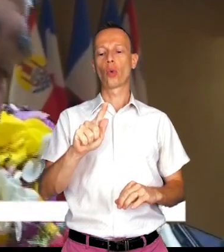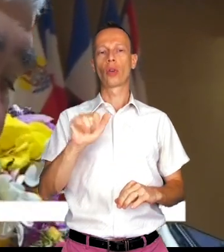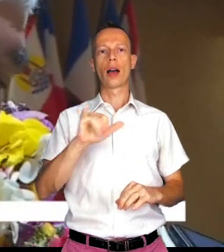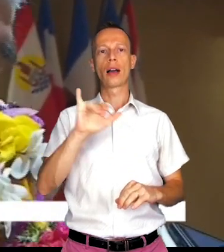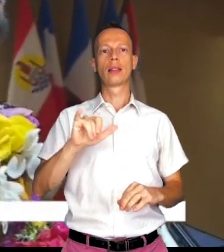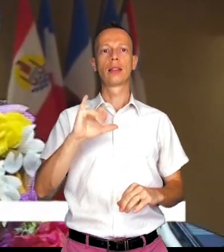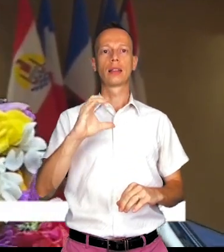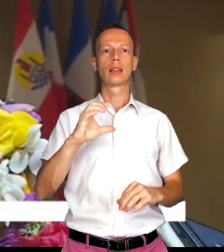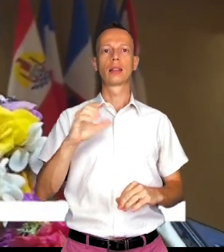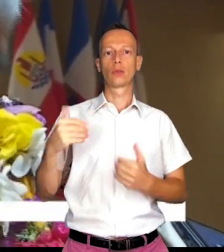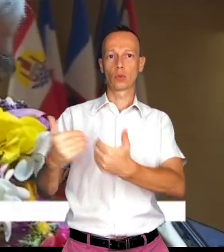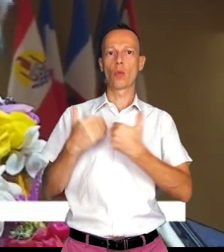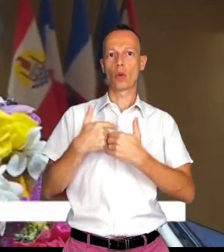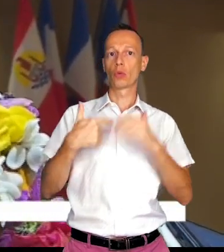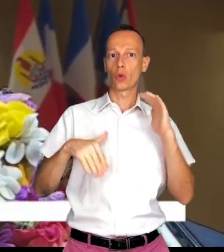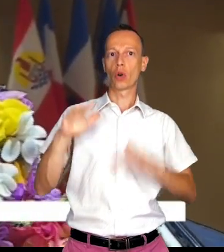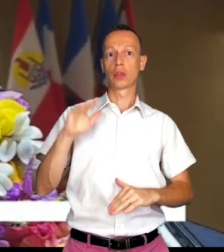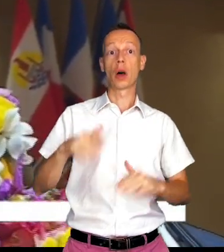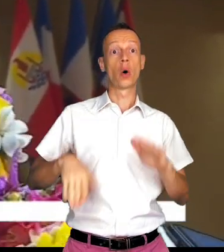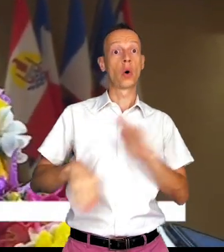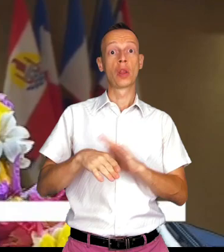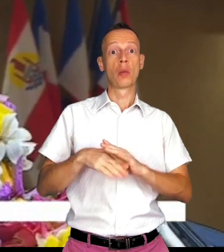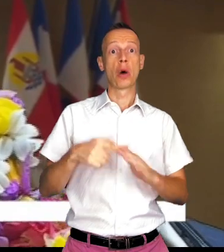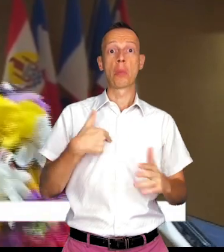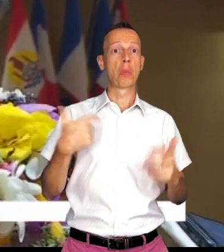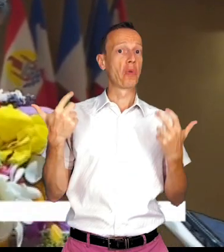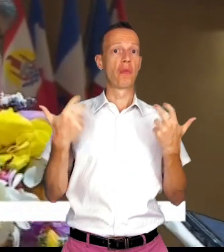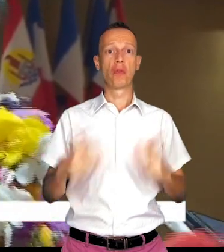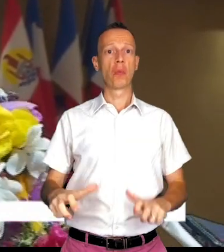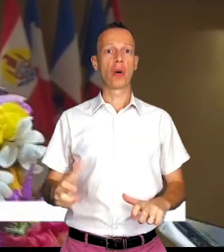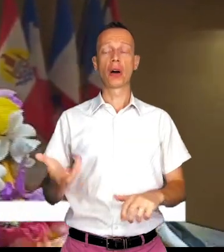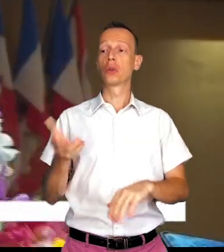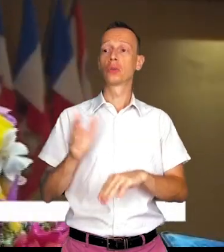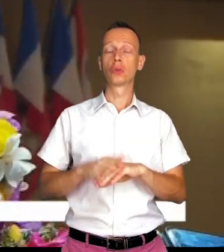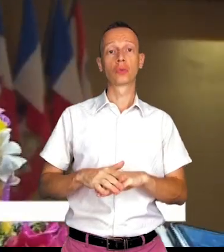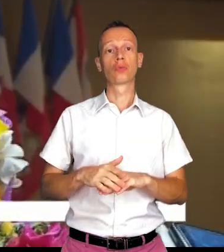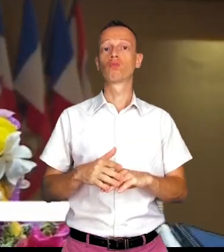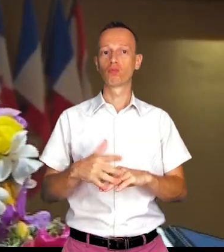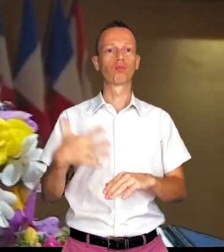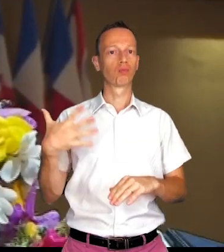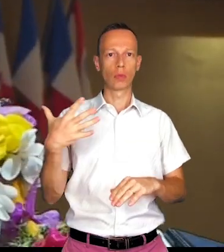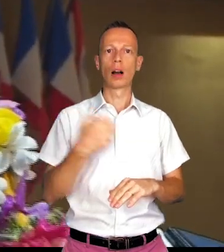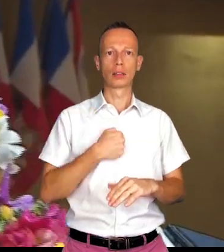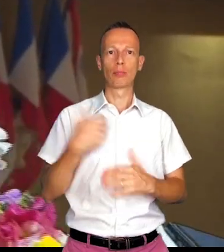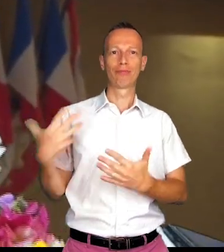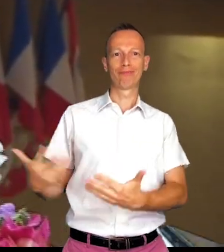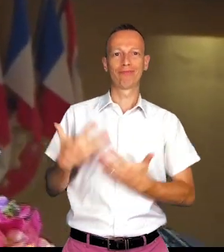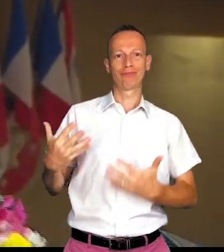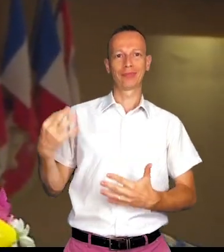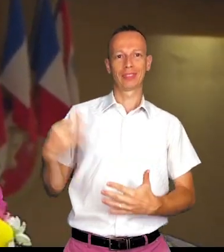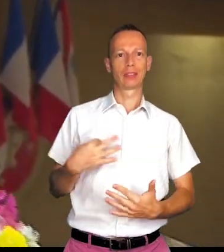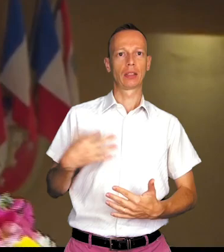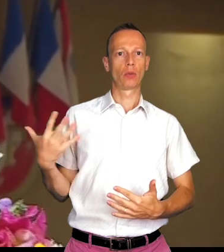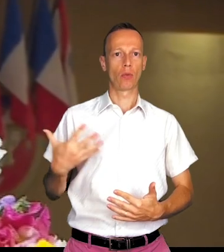ami, a demandé d'être candidat au poste du CESEC. Je n pas voulu. Je ne vais pas. Je suis élu président.